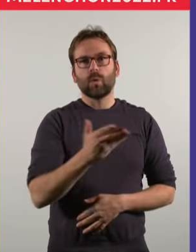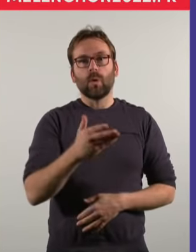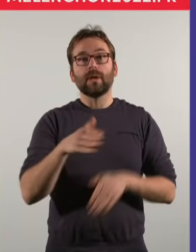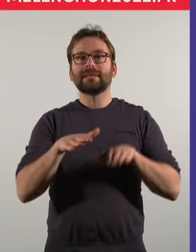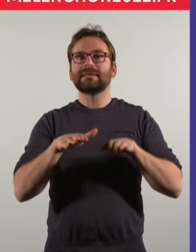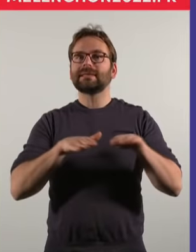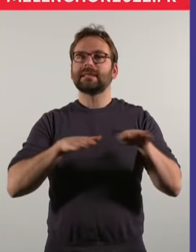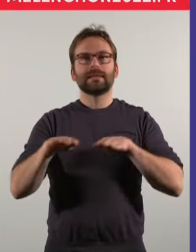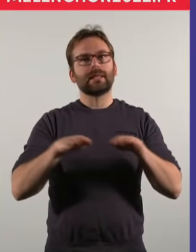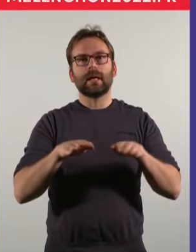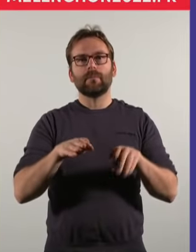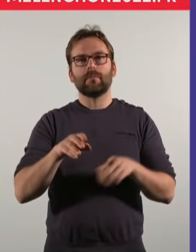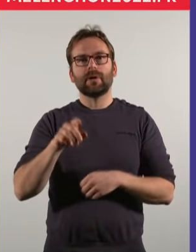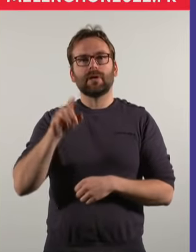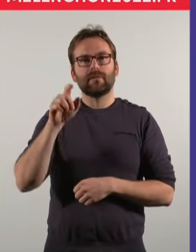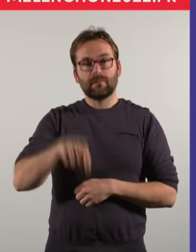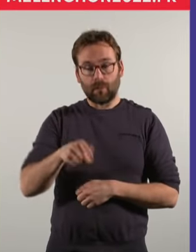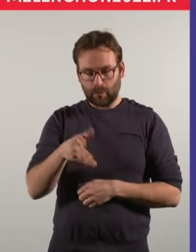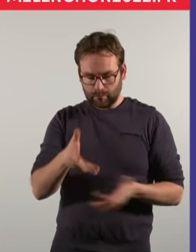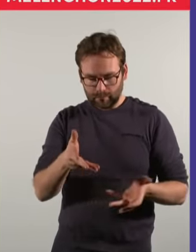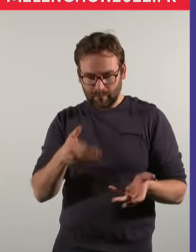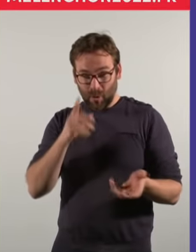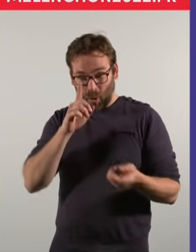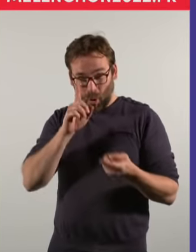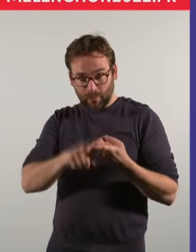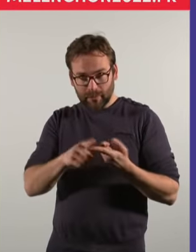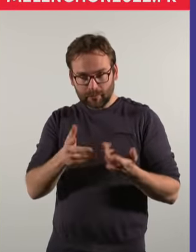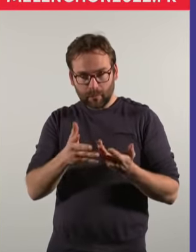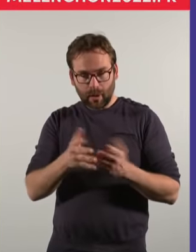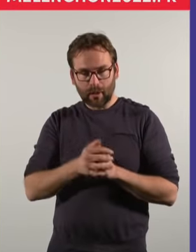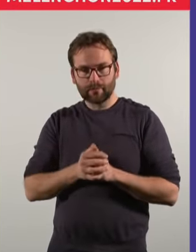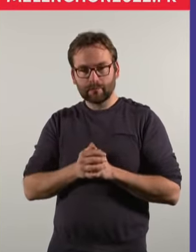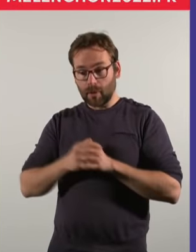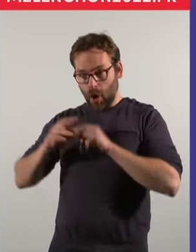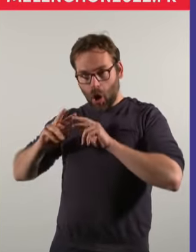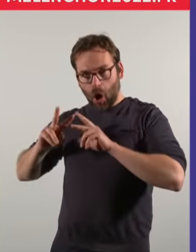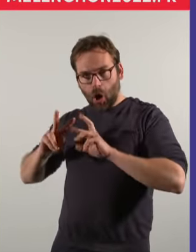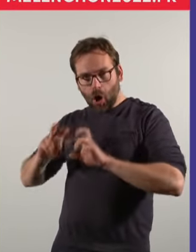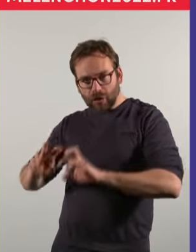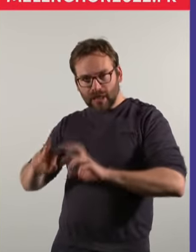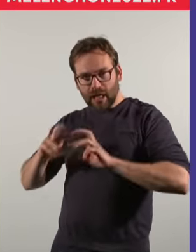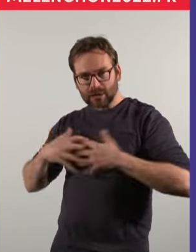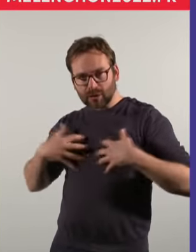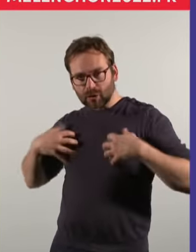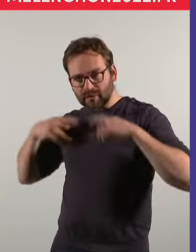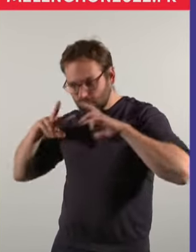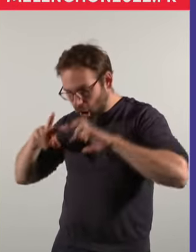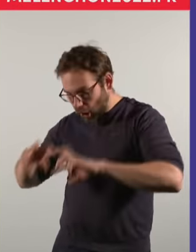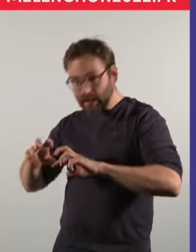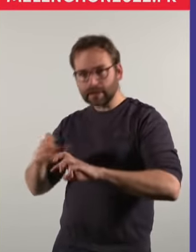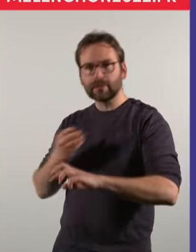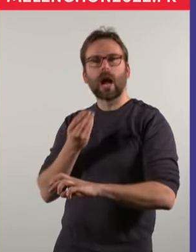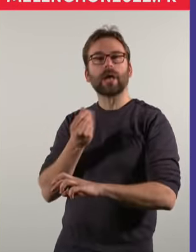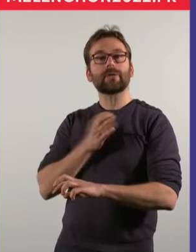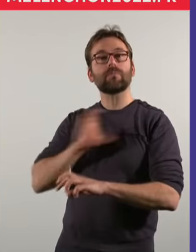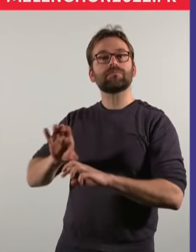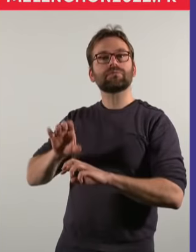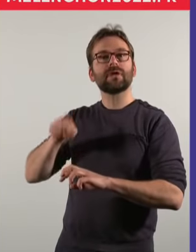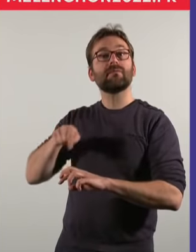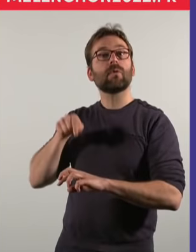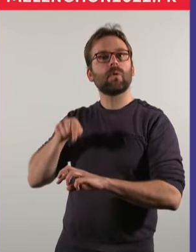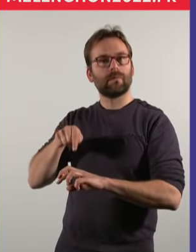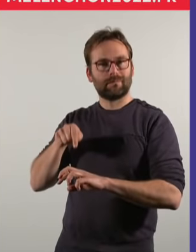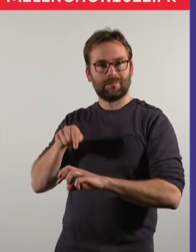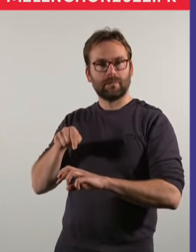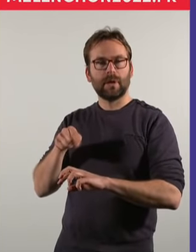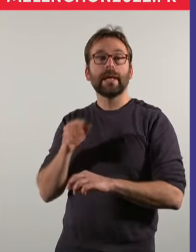de nouveau reposer sur l'impulsion que va donner la recherche fondamentale pour laquelle on remettra de l'argent. Et soit dit par parenthèse,